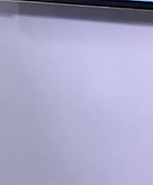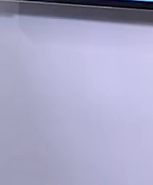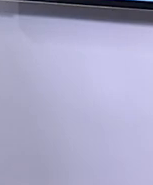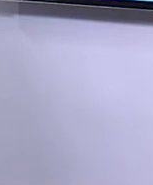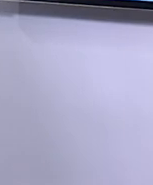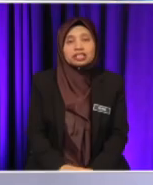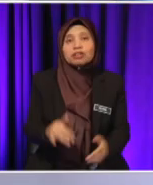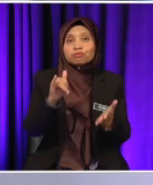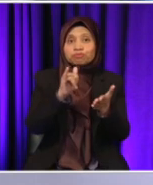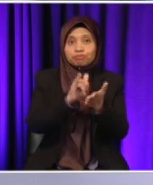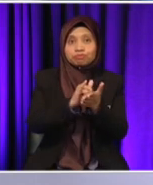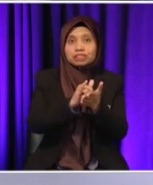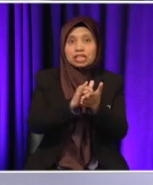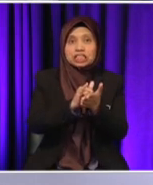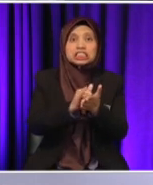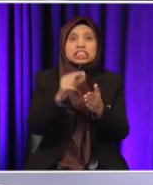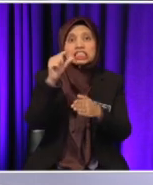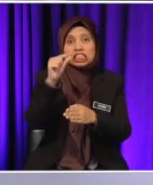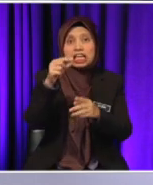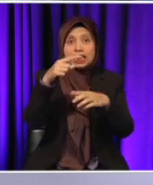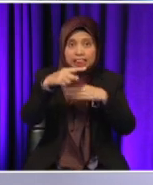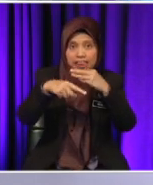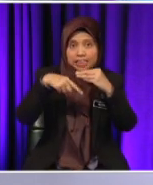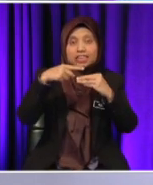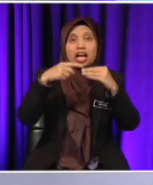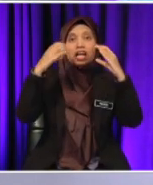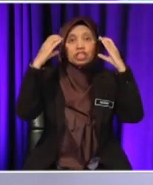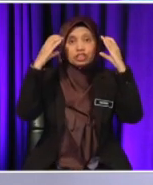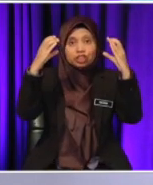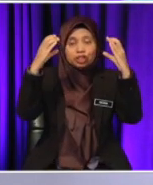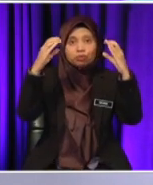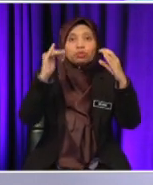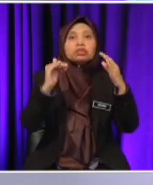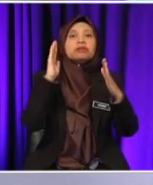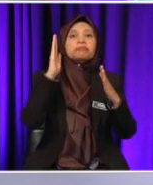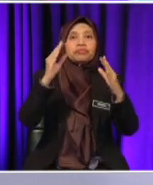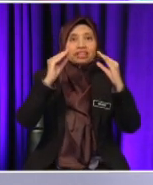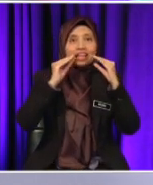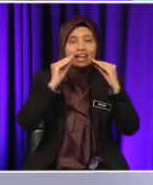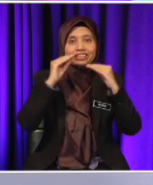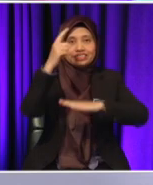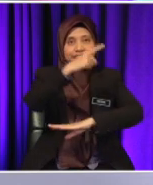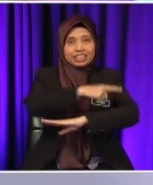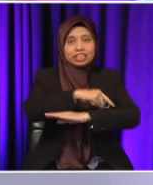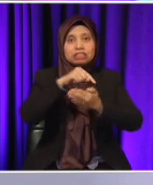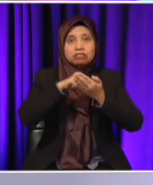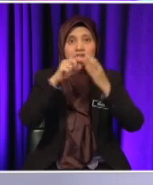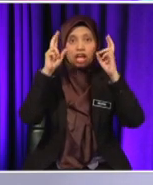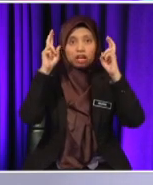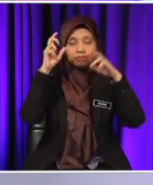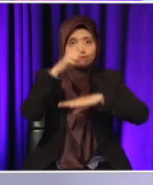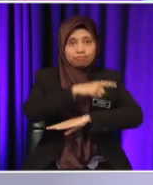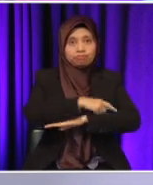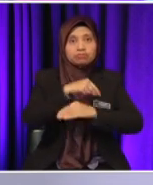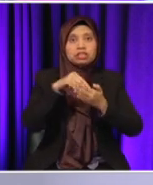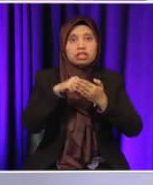itu dia tadi murid-murid serba sedikit profile berkenaan dengan guru yang akan menyampaikan tajuk pembelajaran kita hari ini